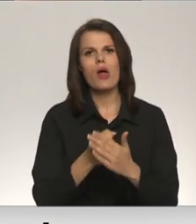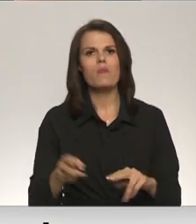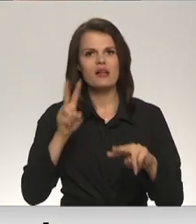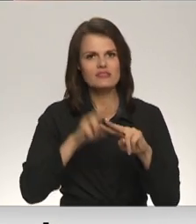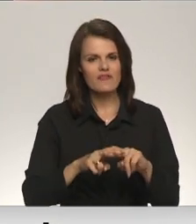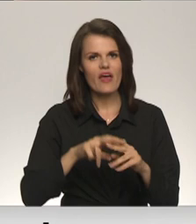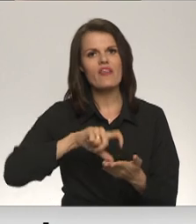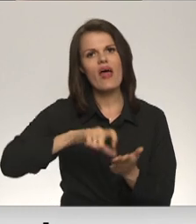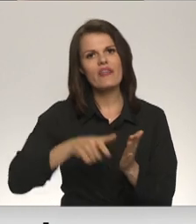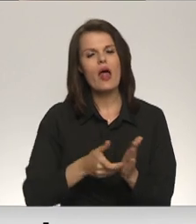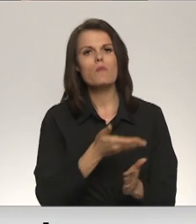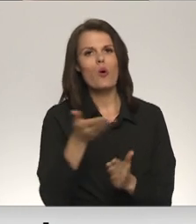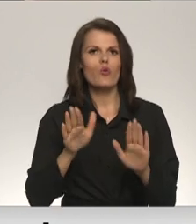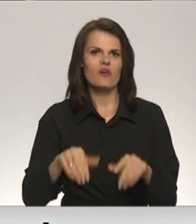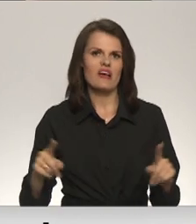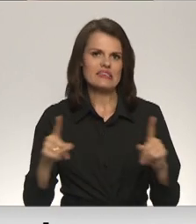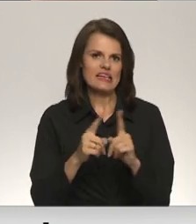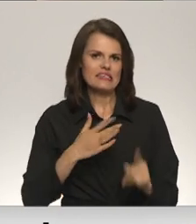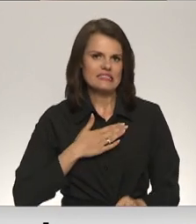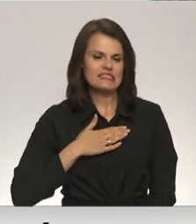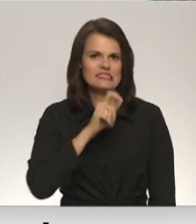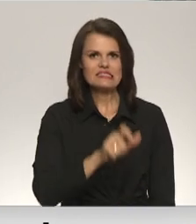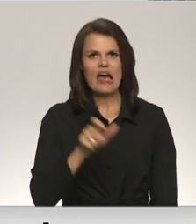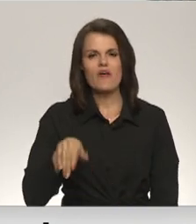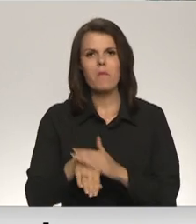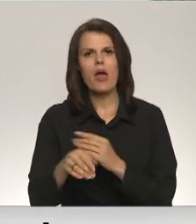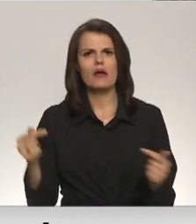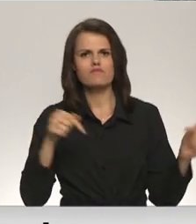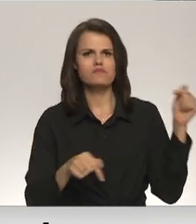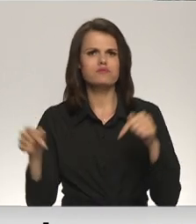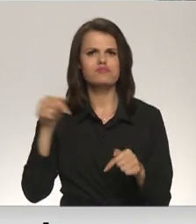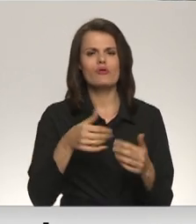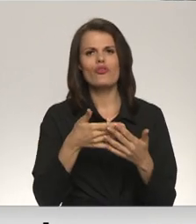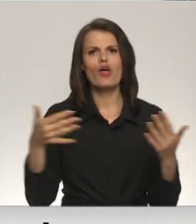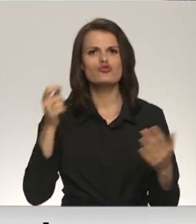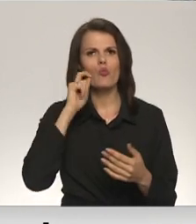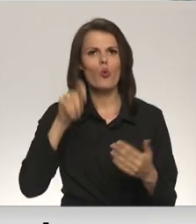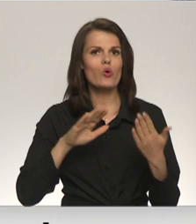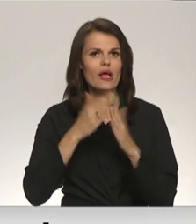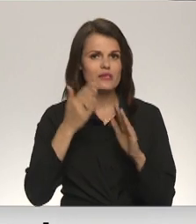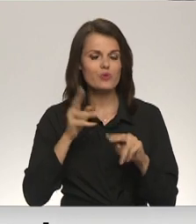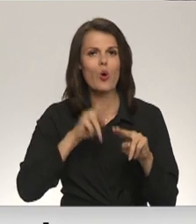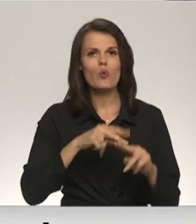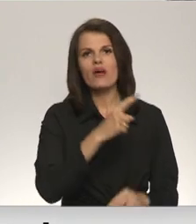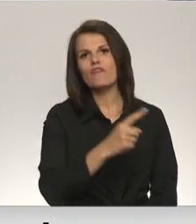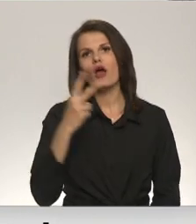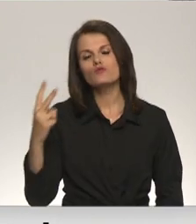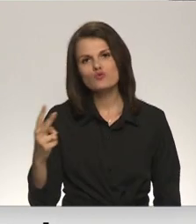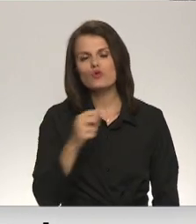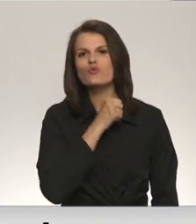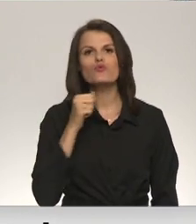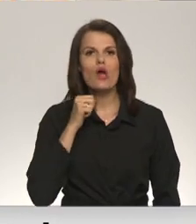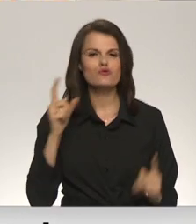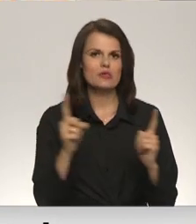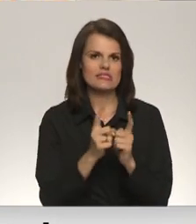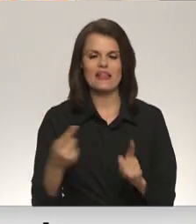– telpa, kur satikties ar savējiem. Bēgļi ieceļojuši no dažādām Ukraiņas pilsētām un viens otru Talsos satiek pirmo